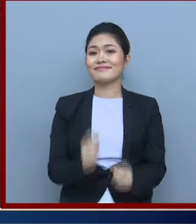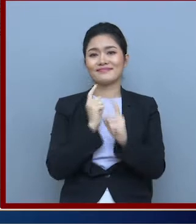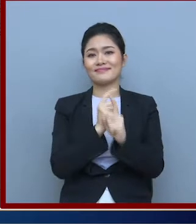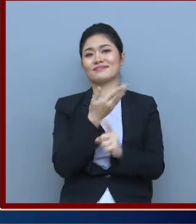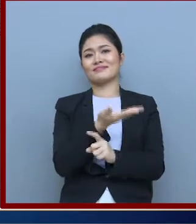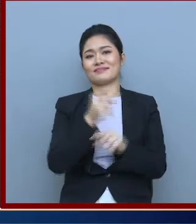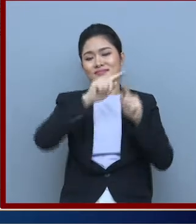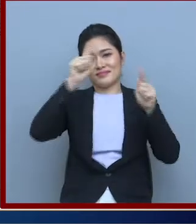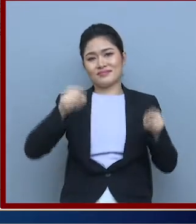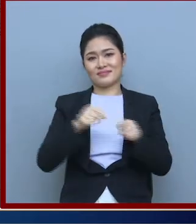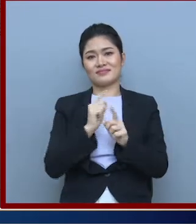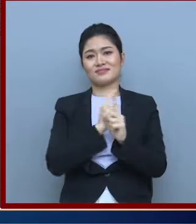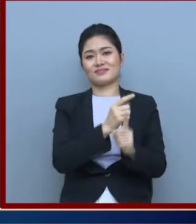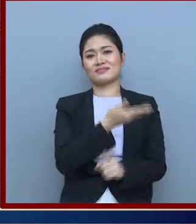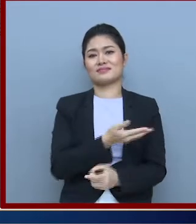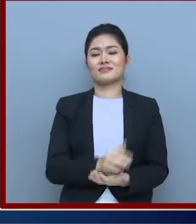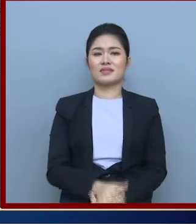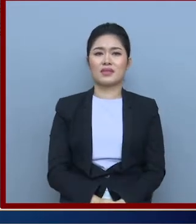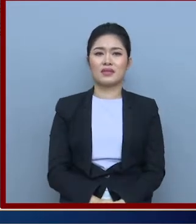ตามนี้นะครับก็คือเ